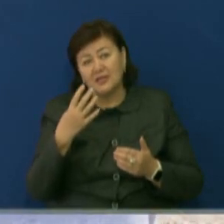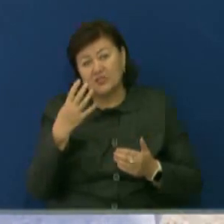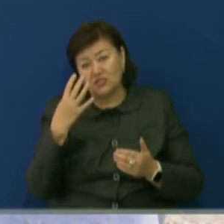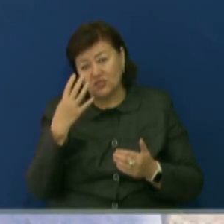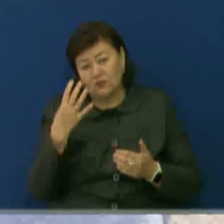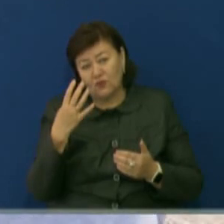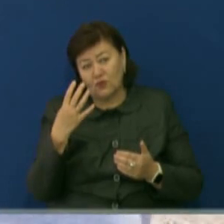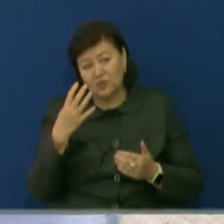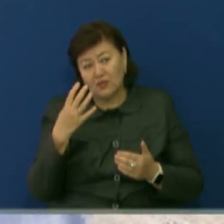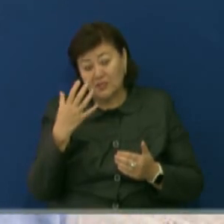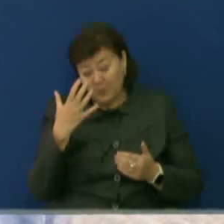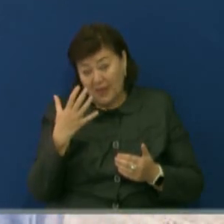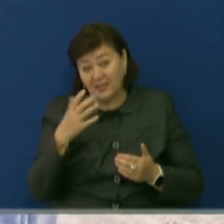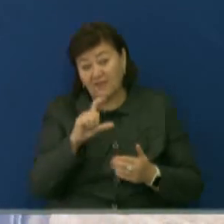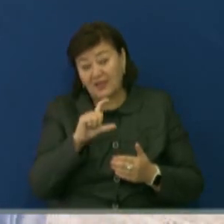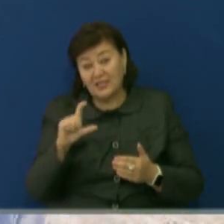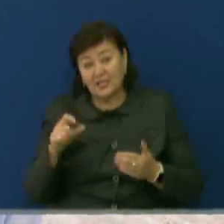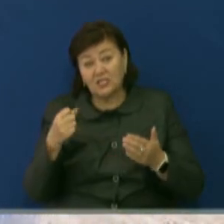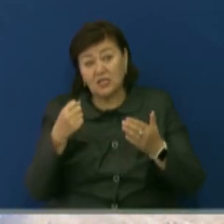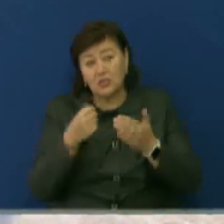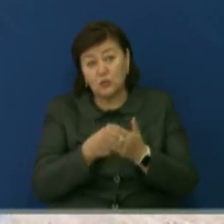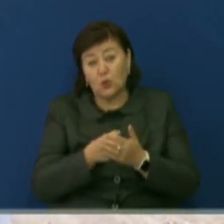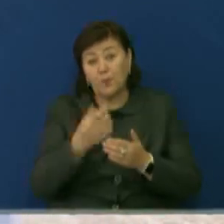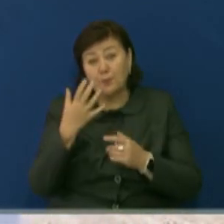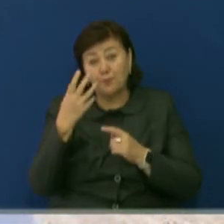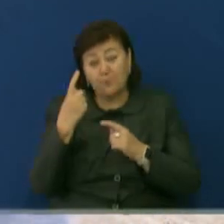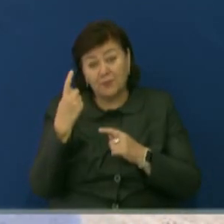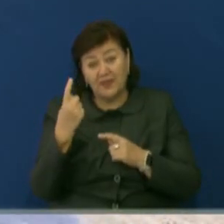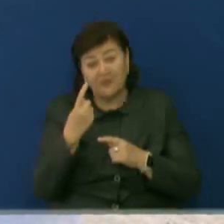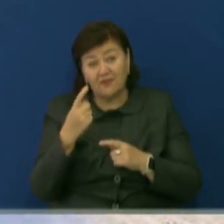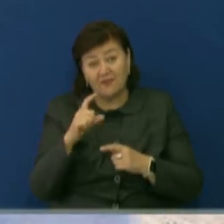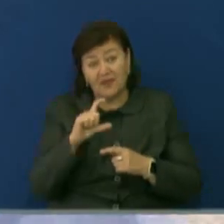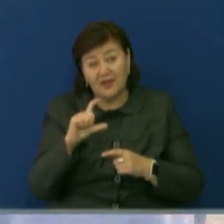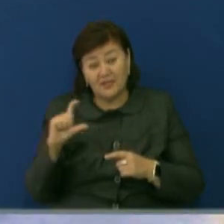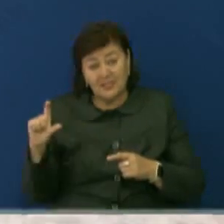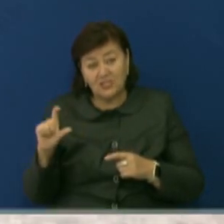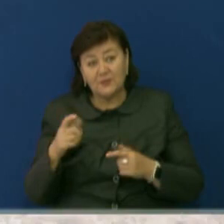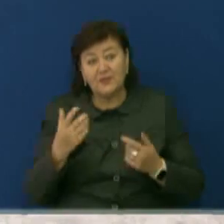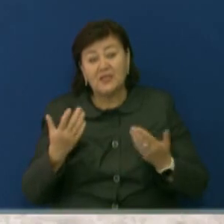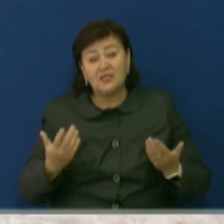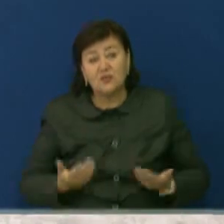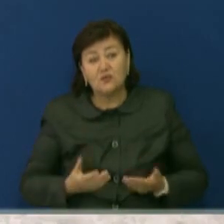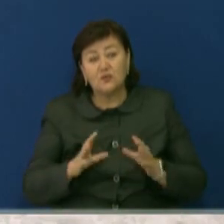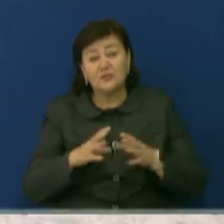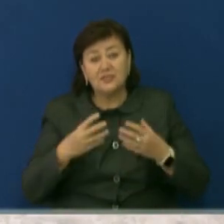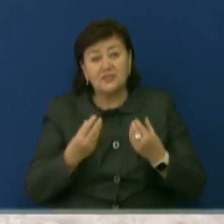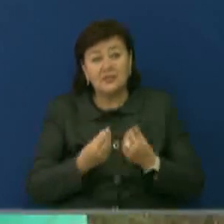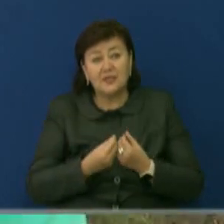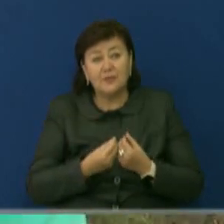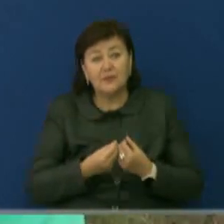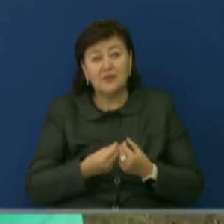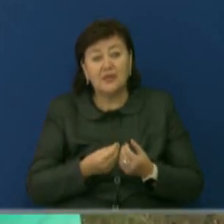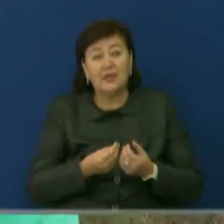страшно жить в таком доме. Его смело можно назвать аварийным. Здесь живут семьи с детьми и пожилыми людьми. Мы больше всего за них